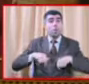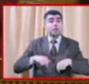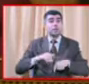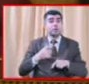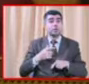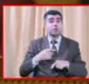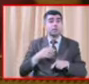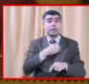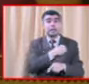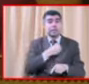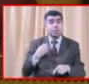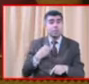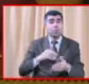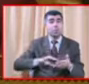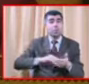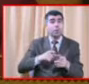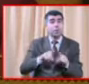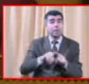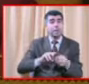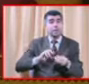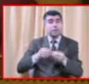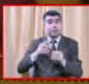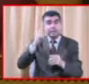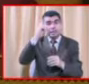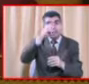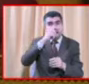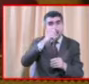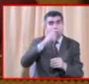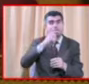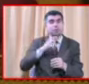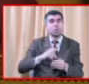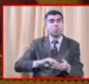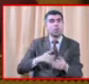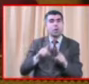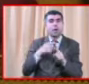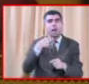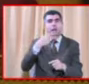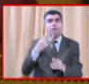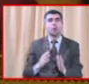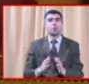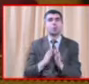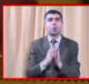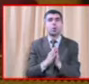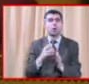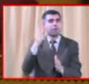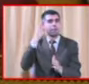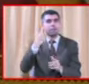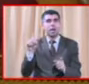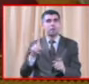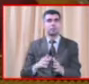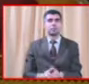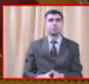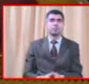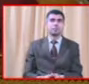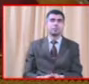مجهود ضم قران، ولكن ديني نقص الطاس قويدان التوزيع على